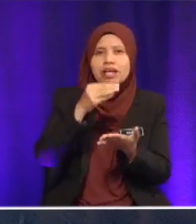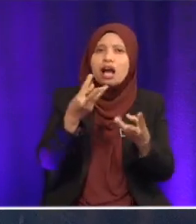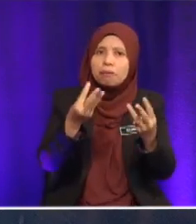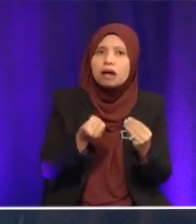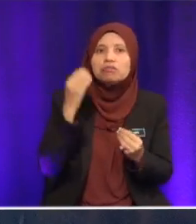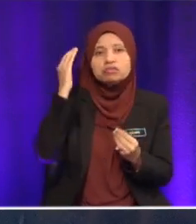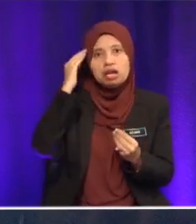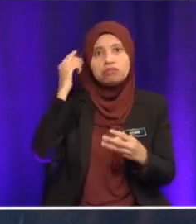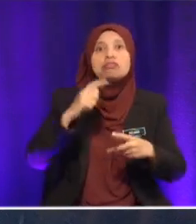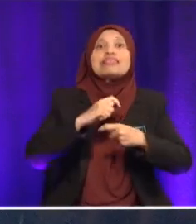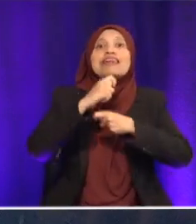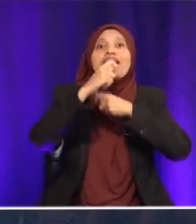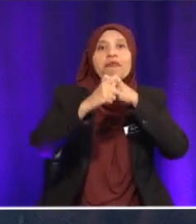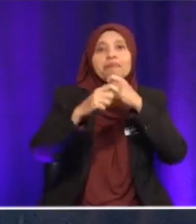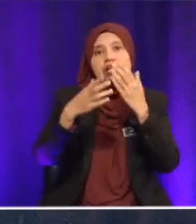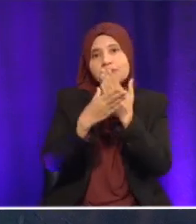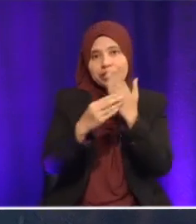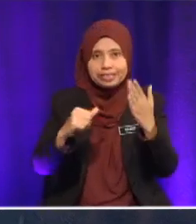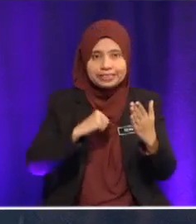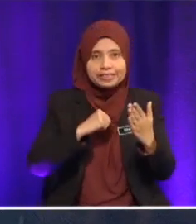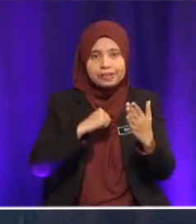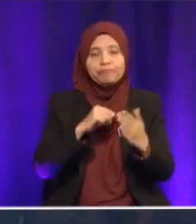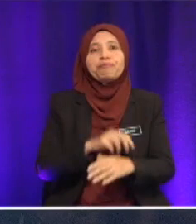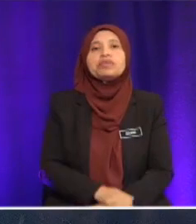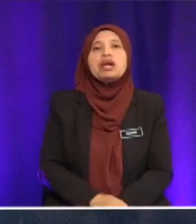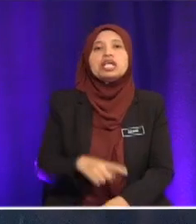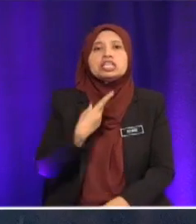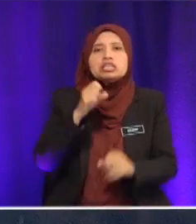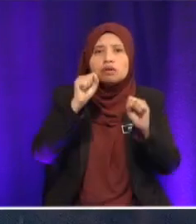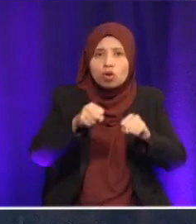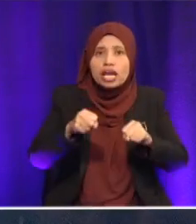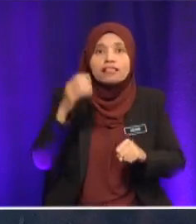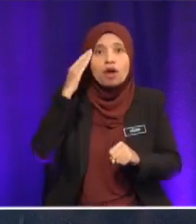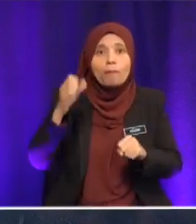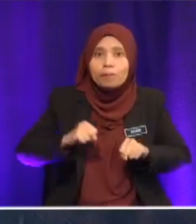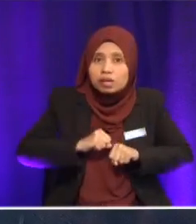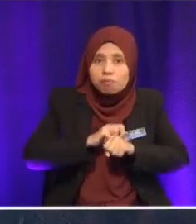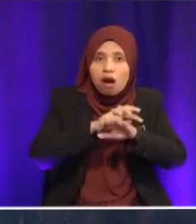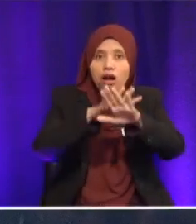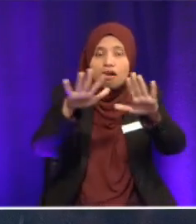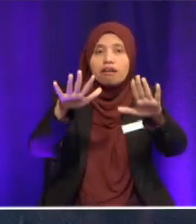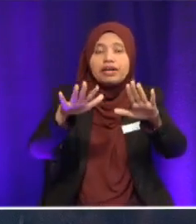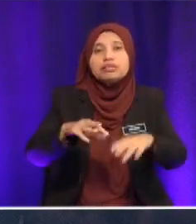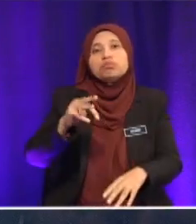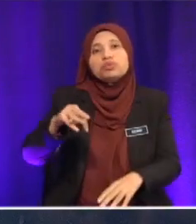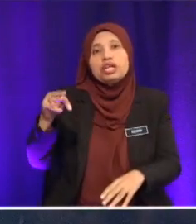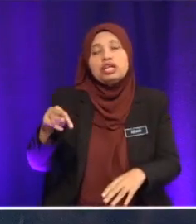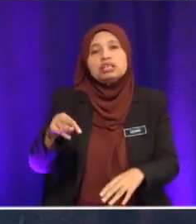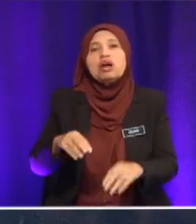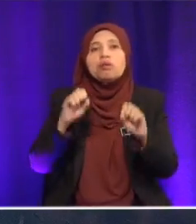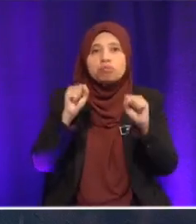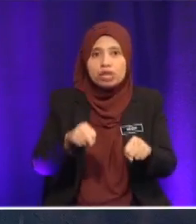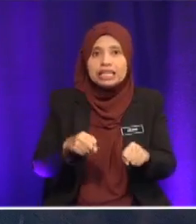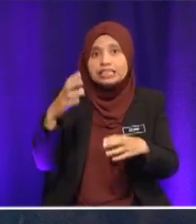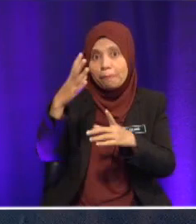jadi murid-murid perkembangannya kita beritahu perkembangannya potensi murid-murid pun boleh kita capai kita